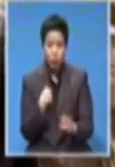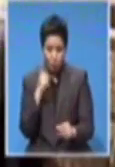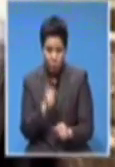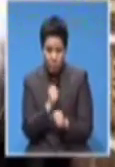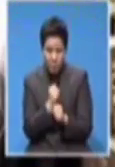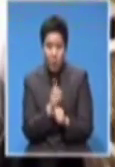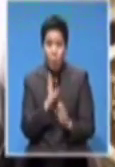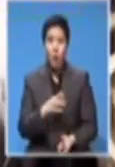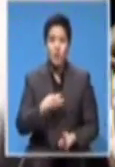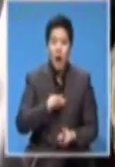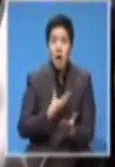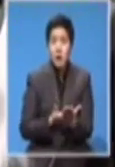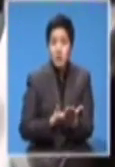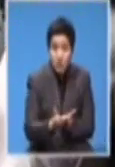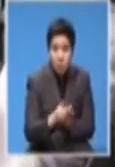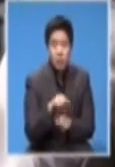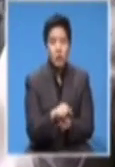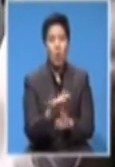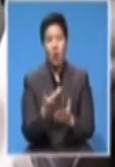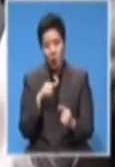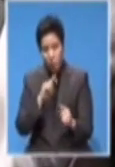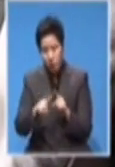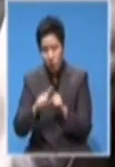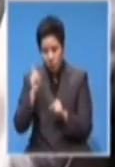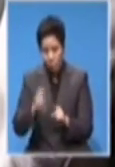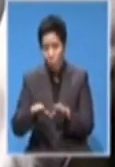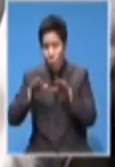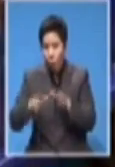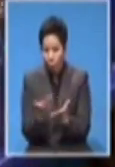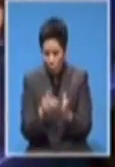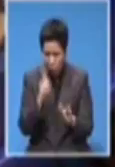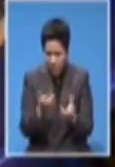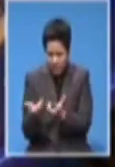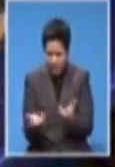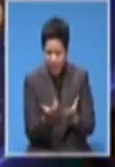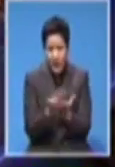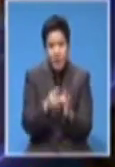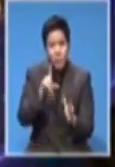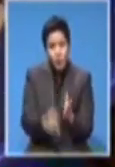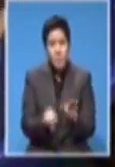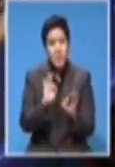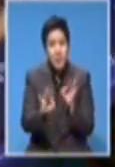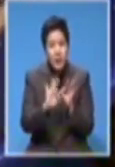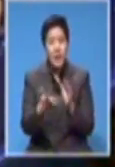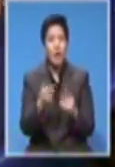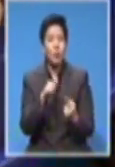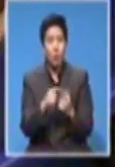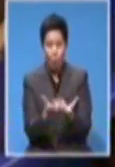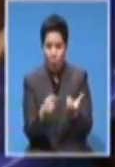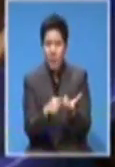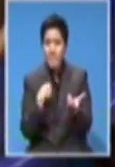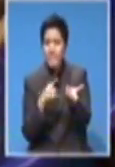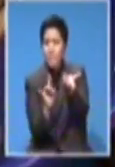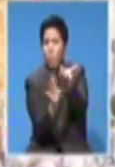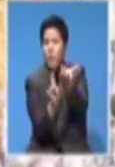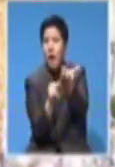อุปทานนะครับที่ให้ความสำคัญกับการลดต้นทุนในการผลิตแล้วก็ห่วงโซ่คุณค่านะครับ value chain ที่